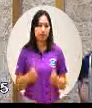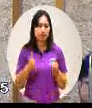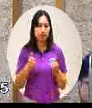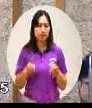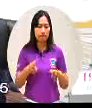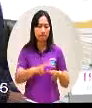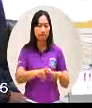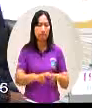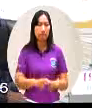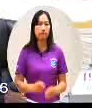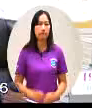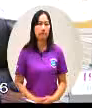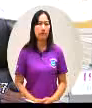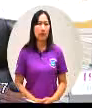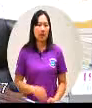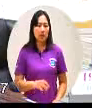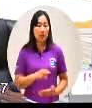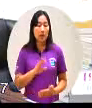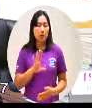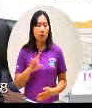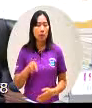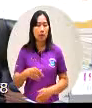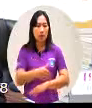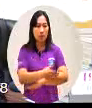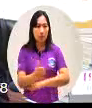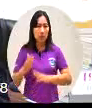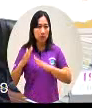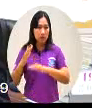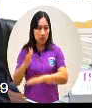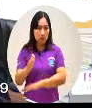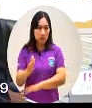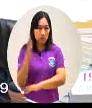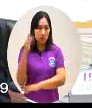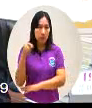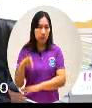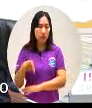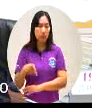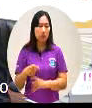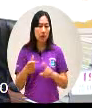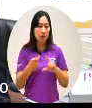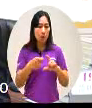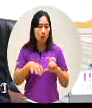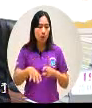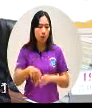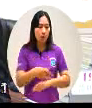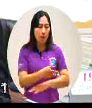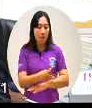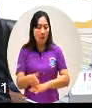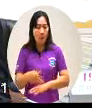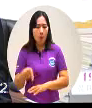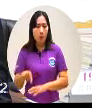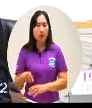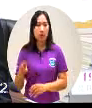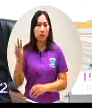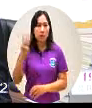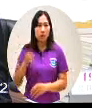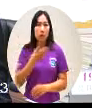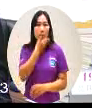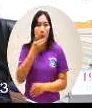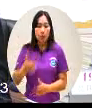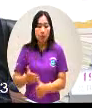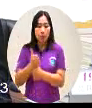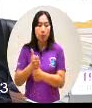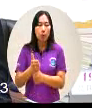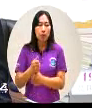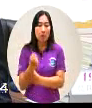吼。拄则你有讲到吼，即确实是管政府时代区域排水啦，区域排水水利署本来就袂支持的嘛，所以讲你甲我